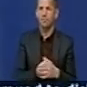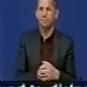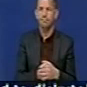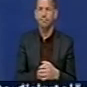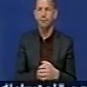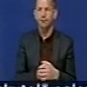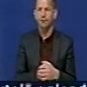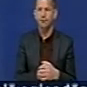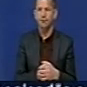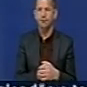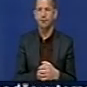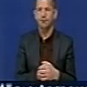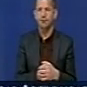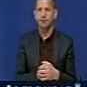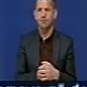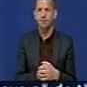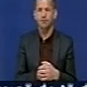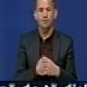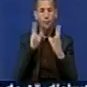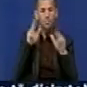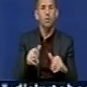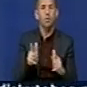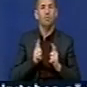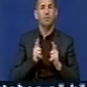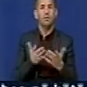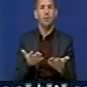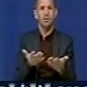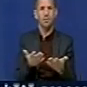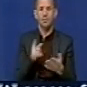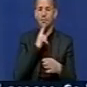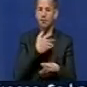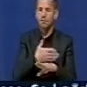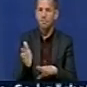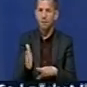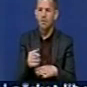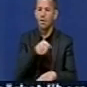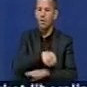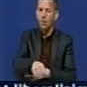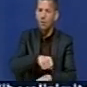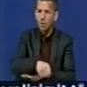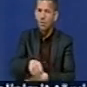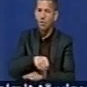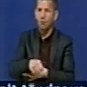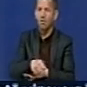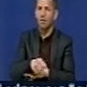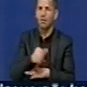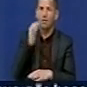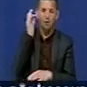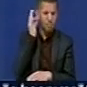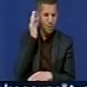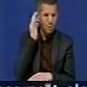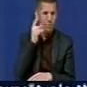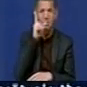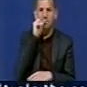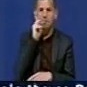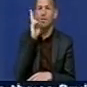Po a mund të durohet për shembull dhunimi seksual i vajzave para babës, para